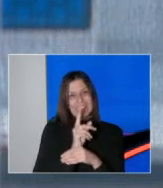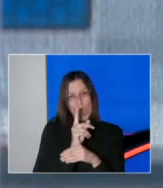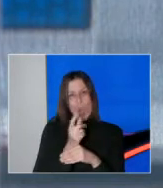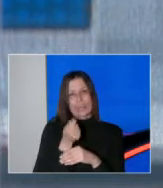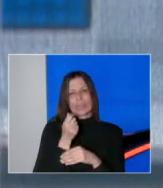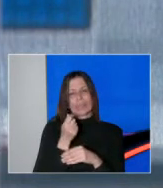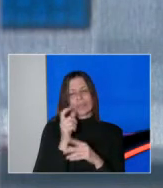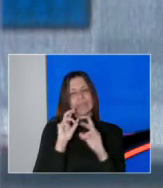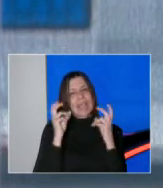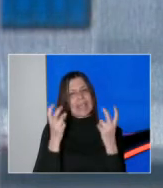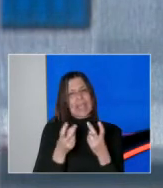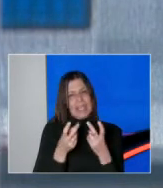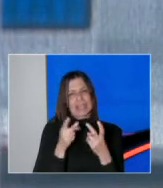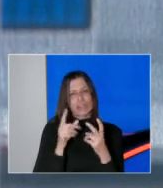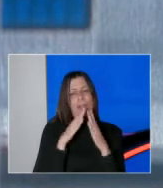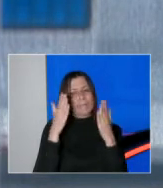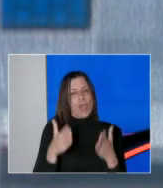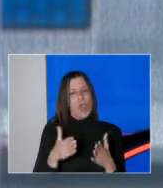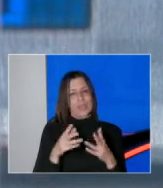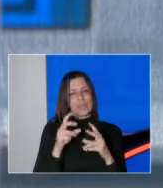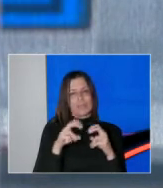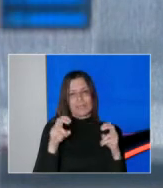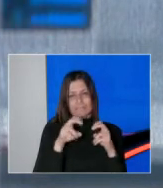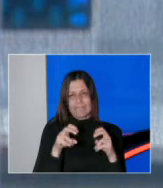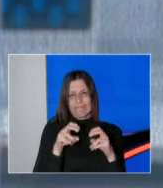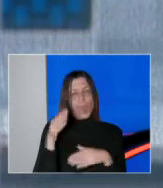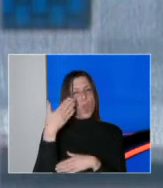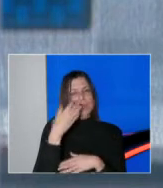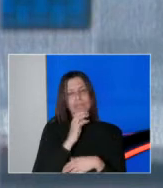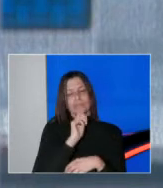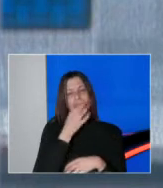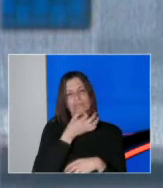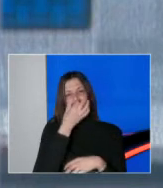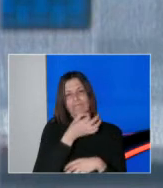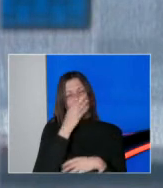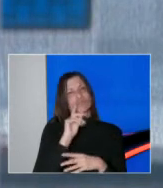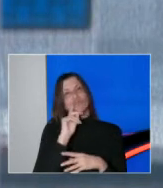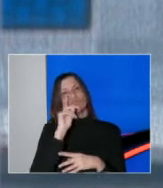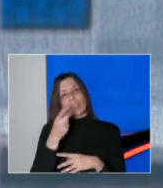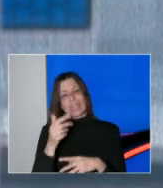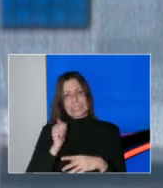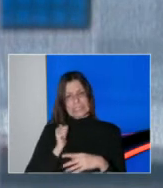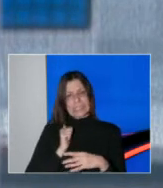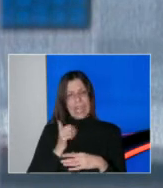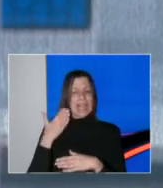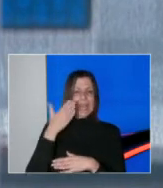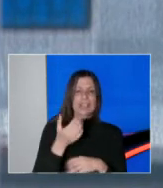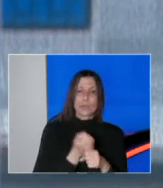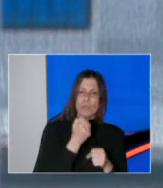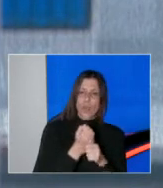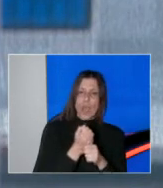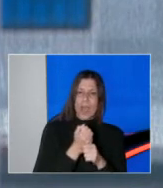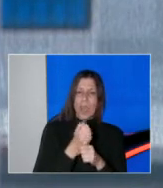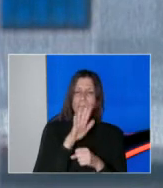בכנס השנתי של המכון למחקרי ביטחון לאומי, דיבר ונאם, בנט הודיע כי בתוך כשנה צהל יכניס לפעולה מערכת